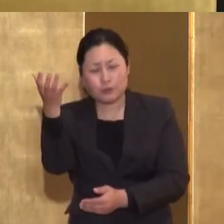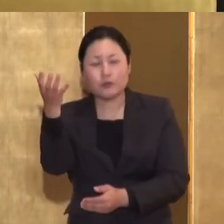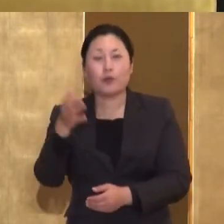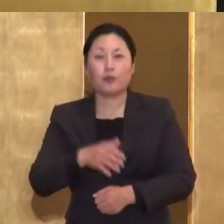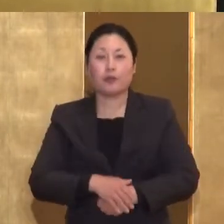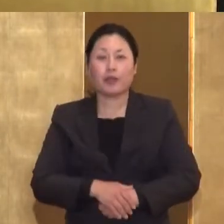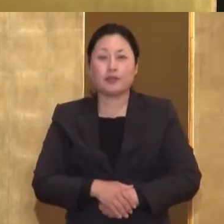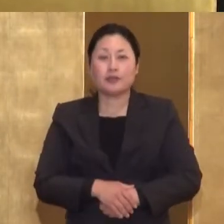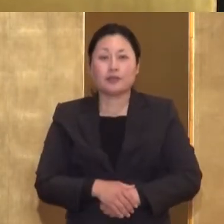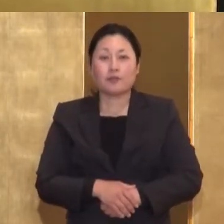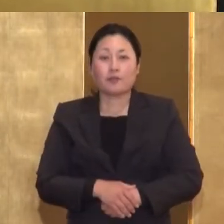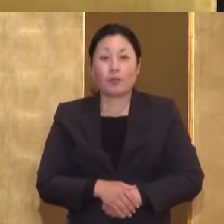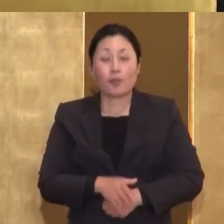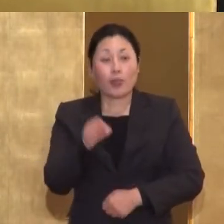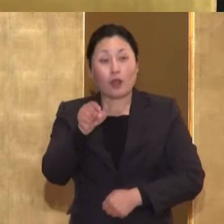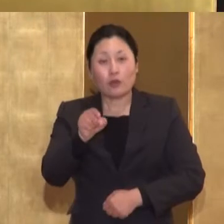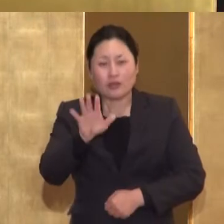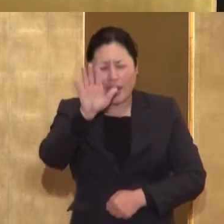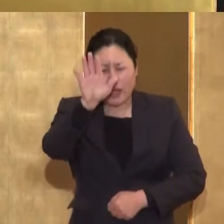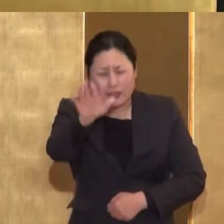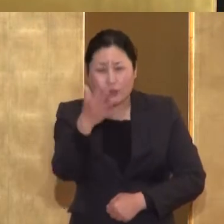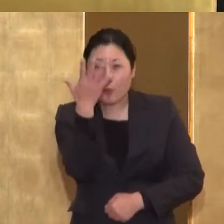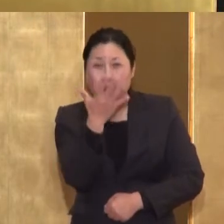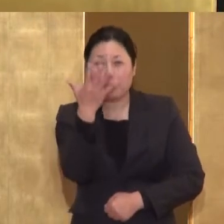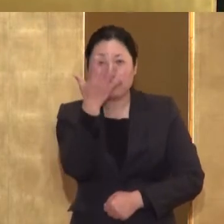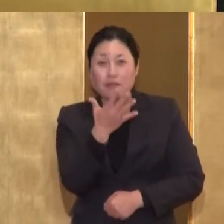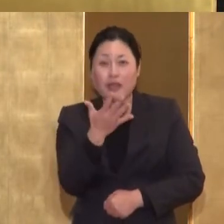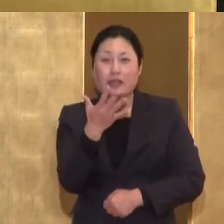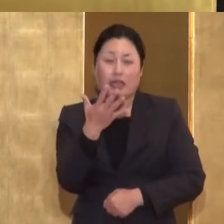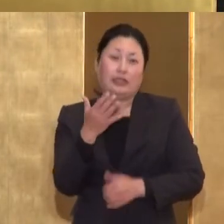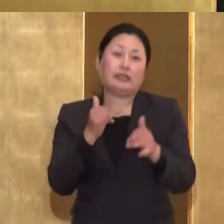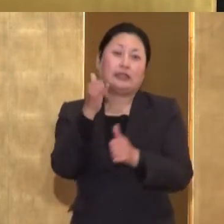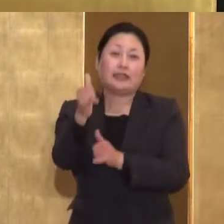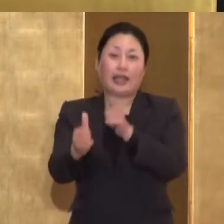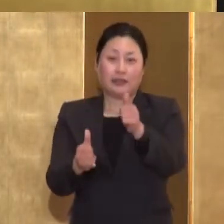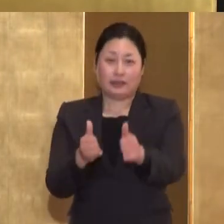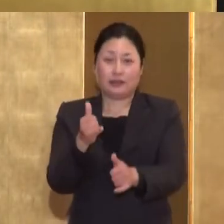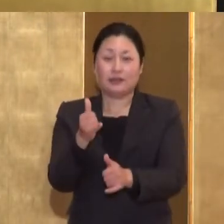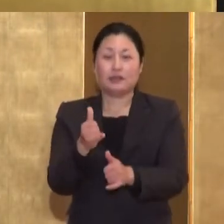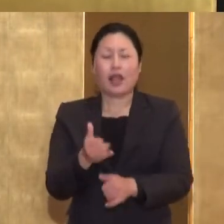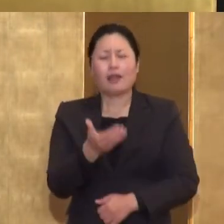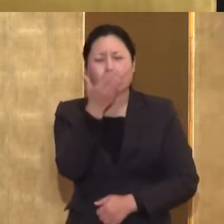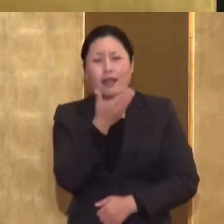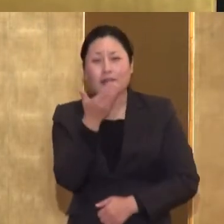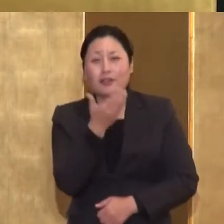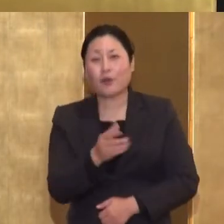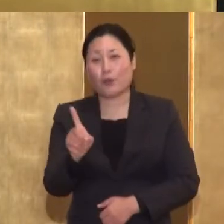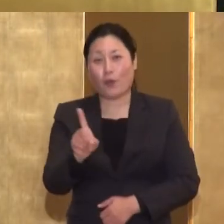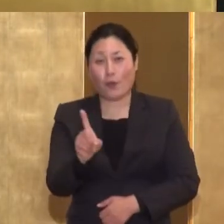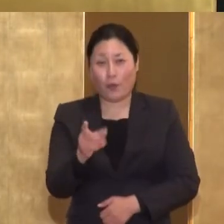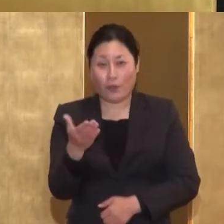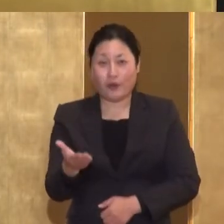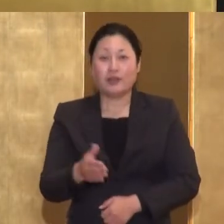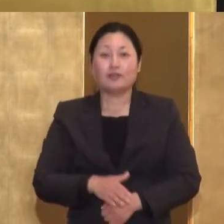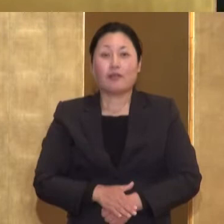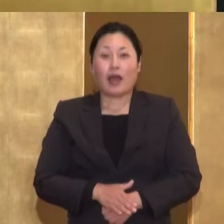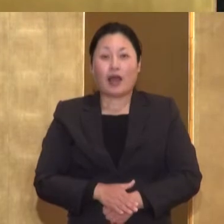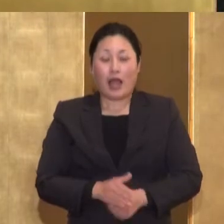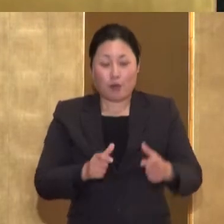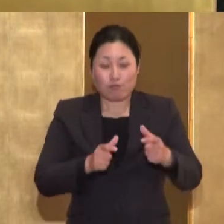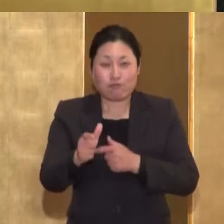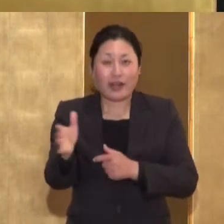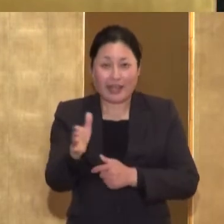ます。そうした先の見えない時代になって大切なことはぶれない